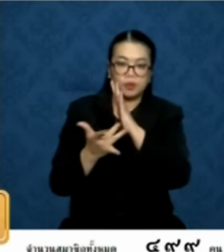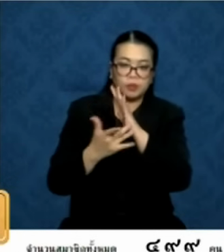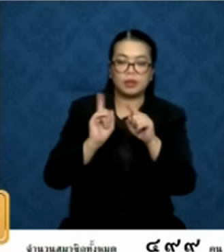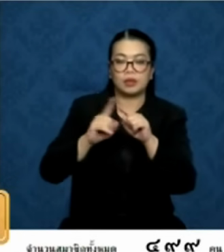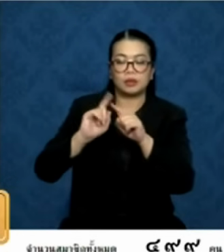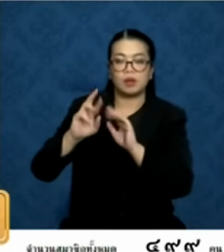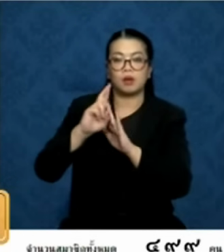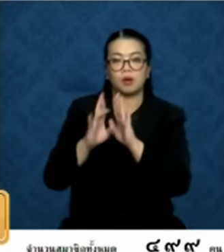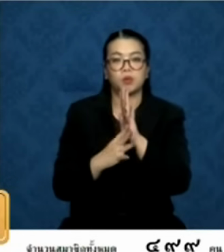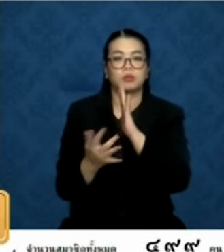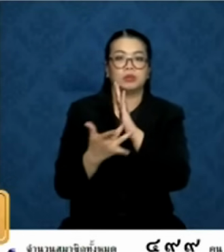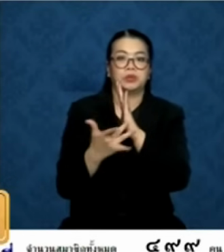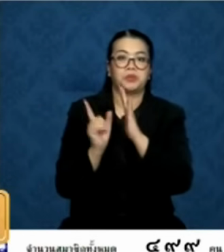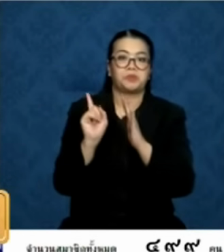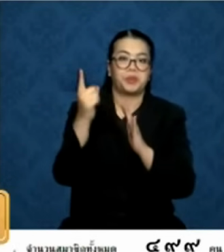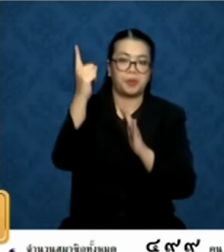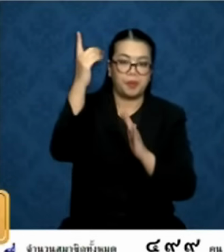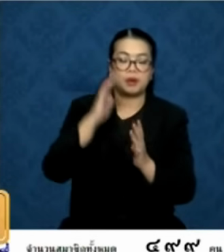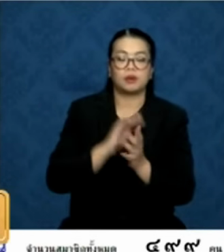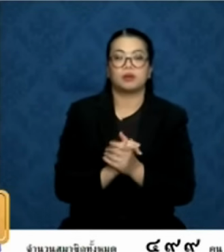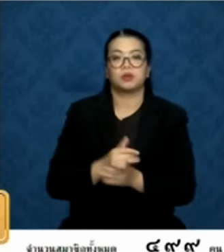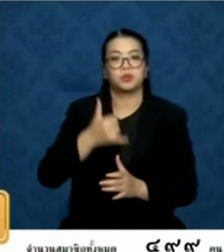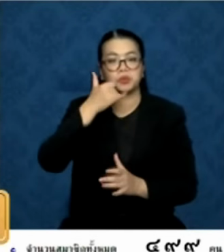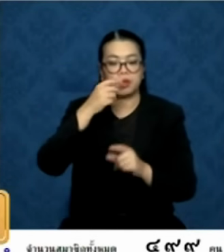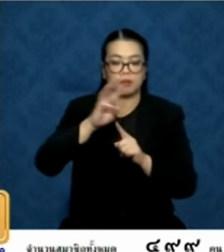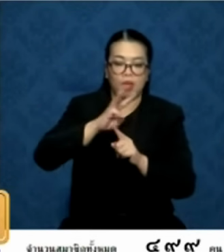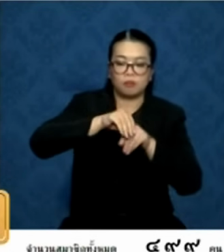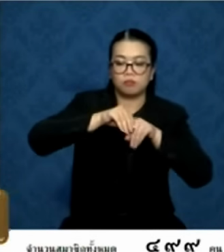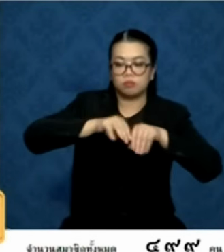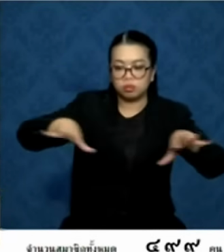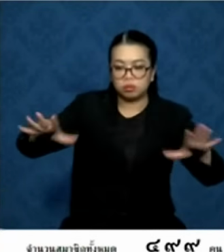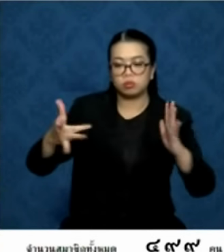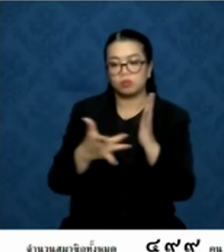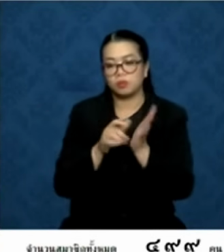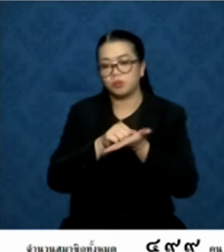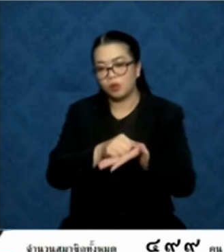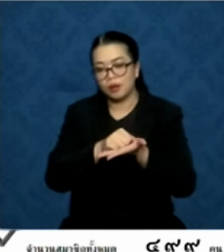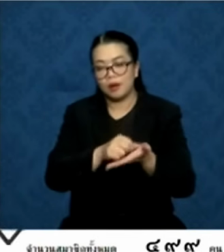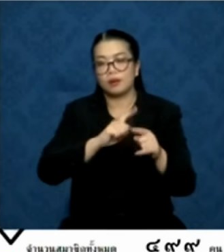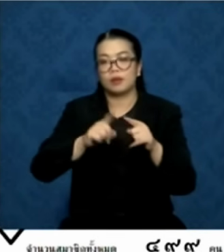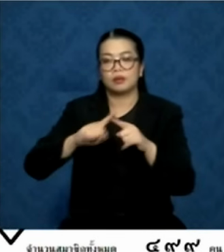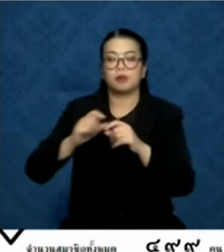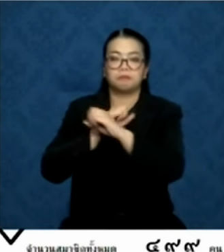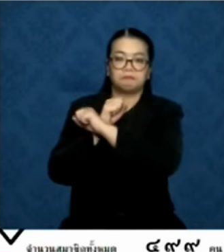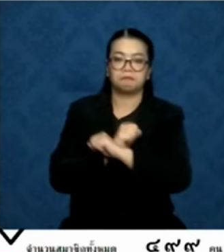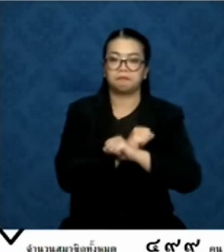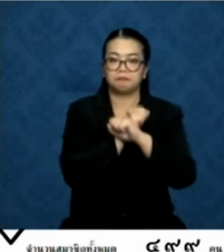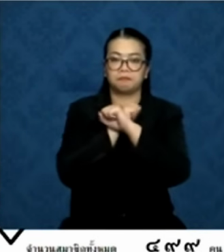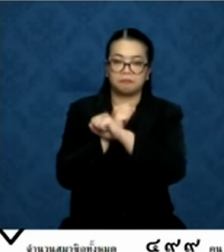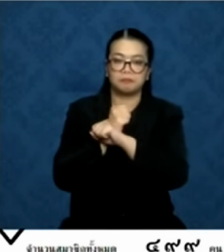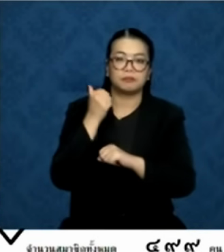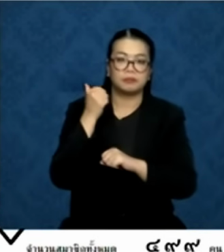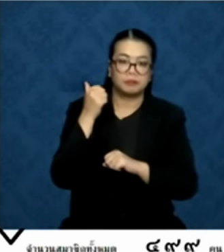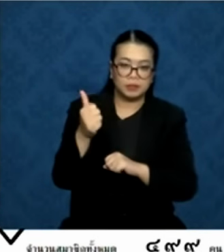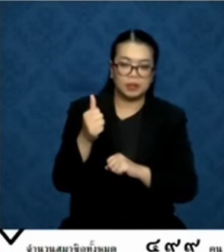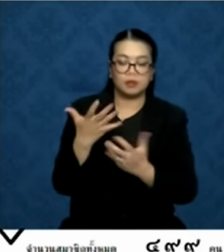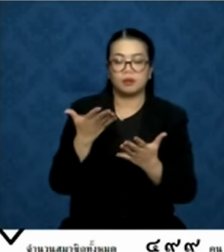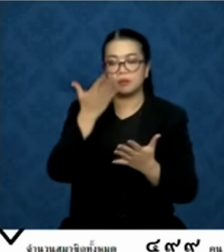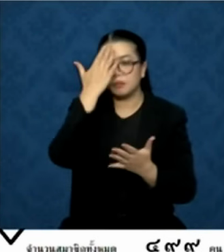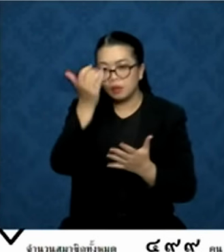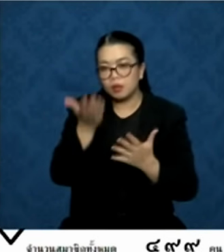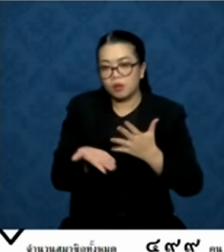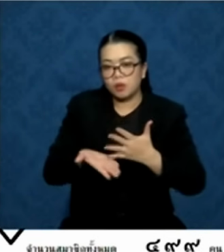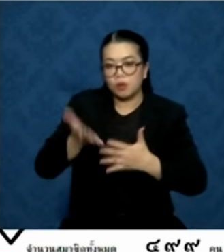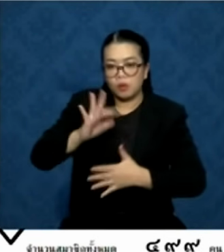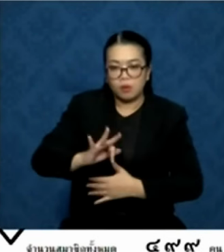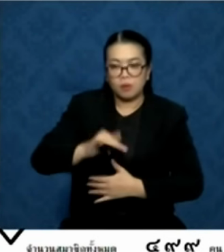ระบบดิจิตอลที่ทันสมัยรวมถึงสิ่งอำนวยความสะดวกและปลอดภัยเพื่อยกระดับความน่าอ